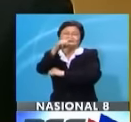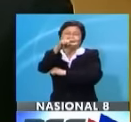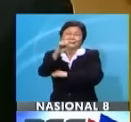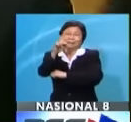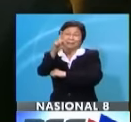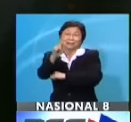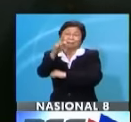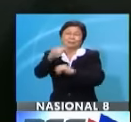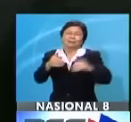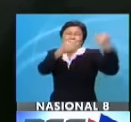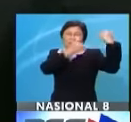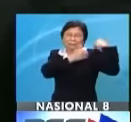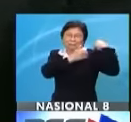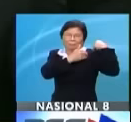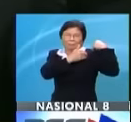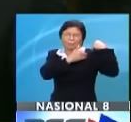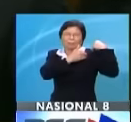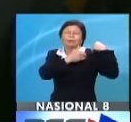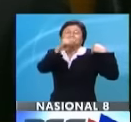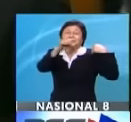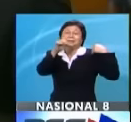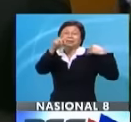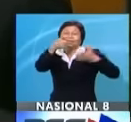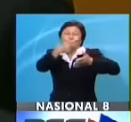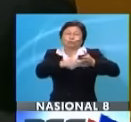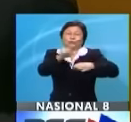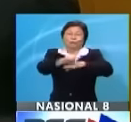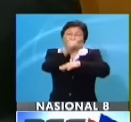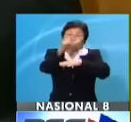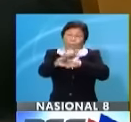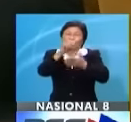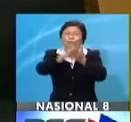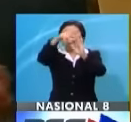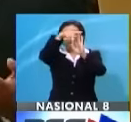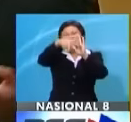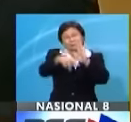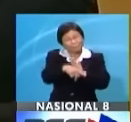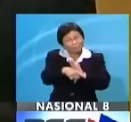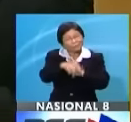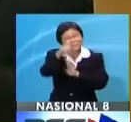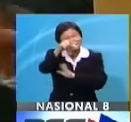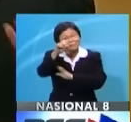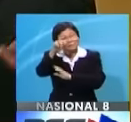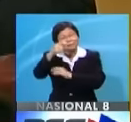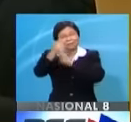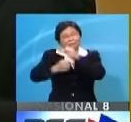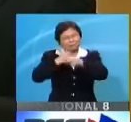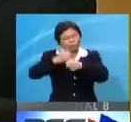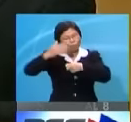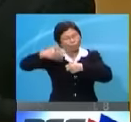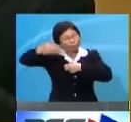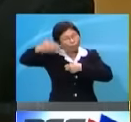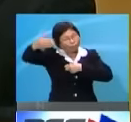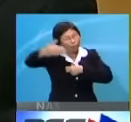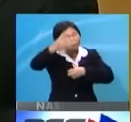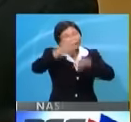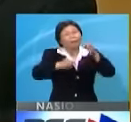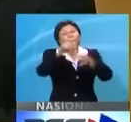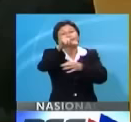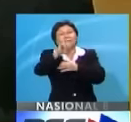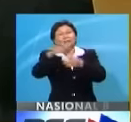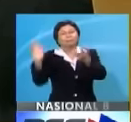GST ialah cukai kepenggunaan. Itu adalah prinsip GST. Misalnya tahun yang akan datang, kalau GST itu